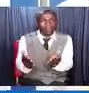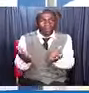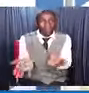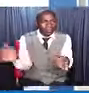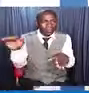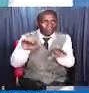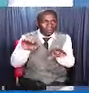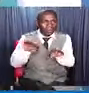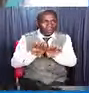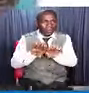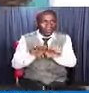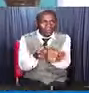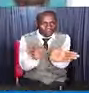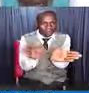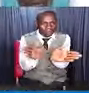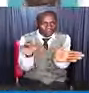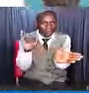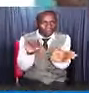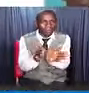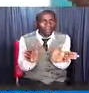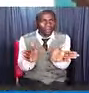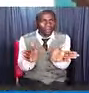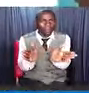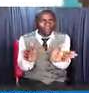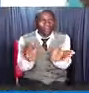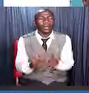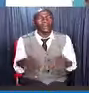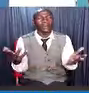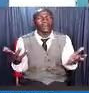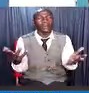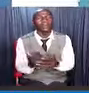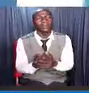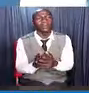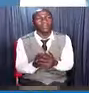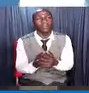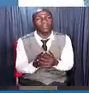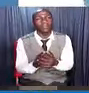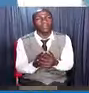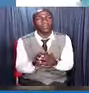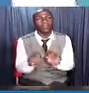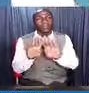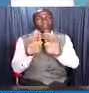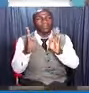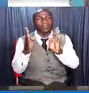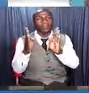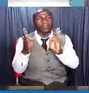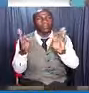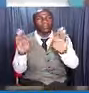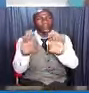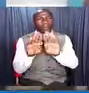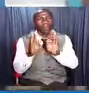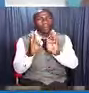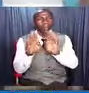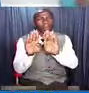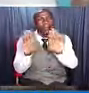ark will be closed. Mlango bado uko wazi. The door is still open. Hallelujah. Hallelujah. Mulango wa safina bado uko wazi